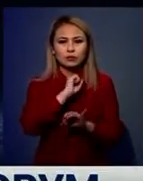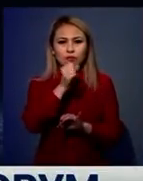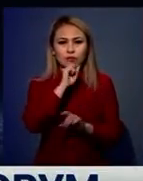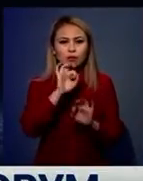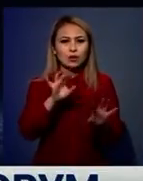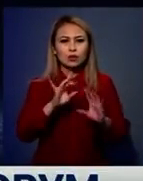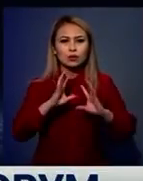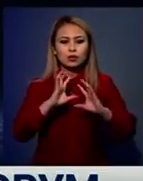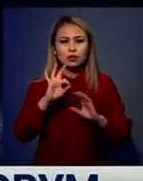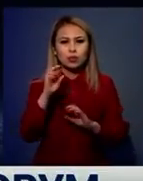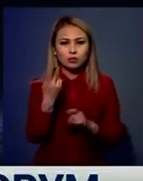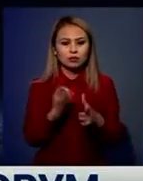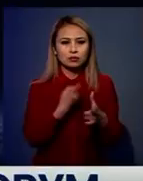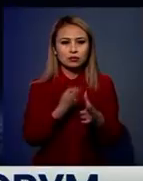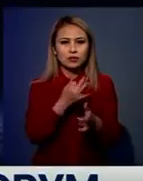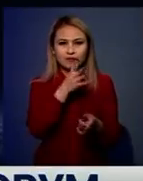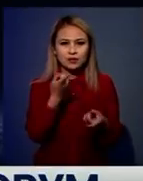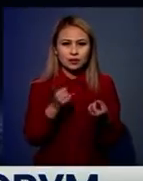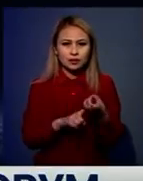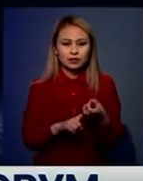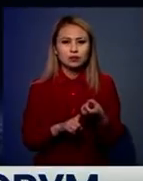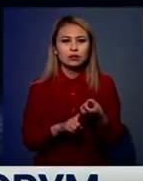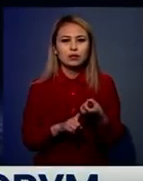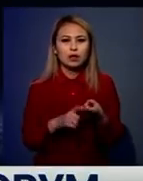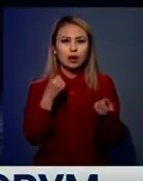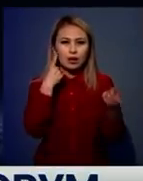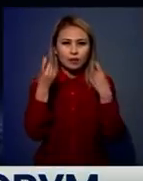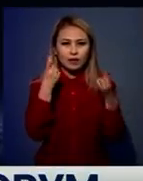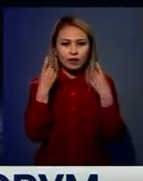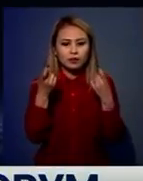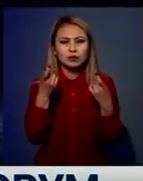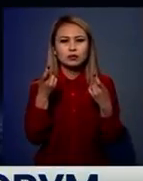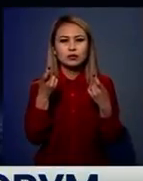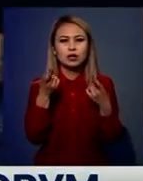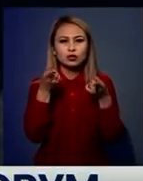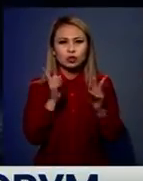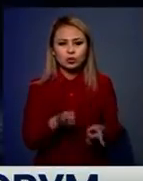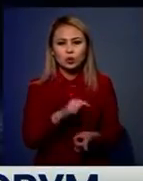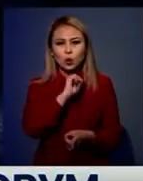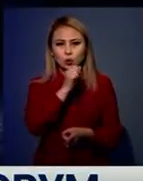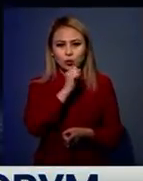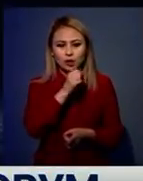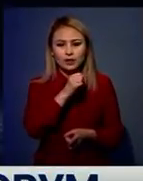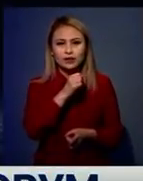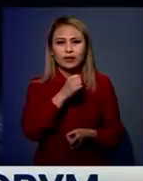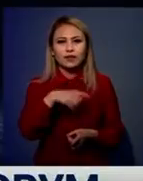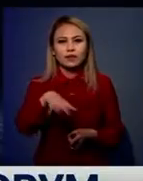айтуынша, әлеуметтік желі заман талабы, сондықтан бұқаралық ақпарат құралдары, дәстүрлі журналистика әлеуметтік